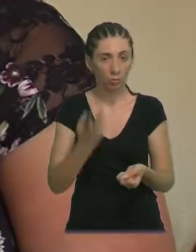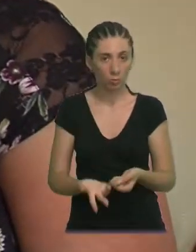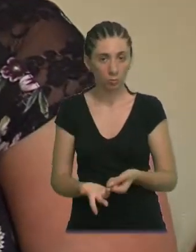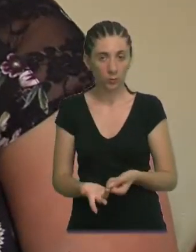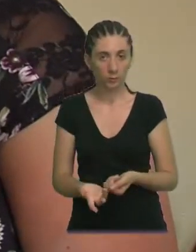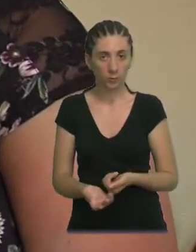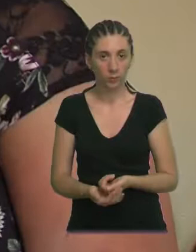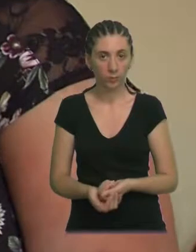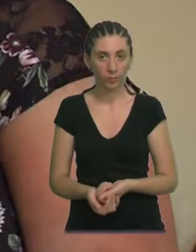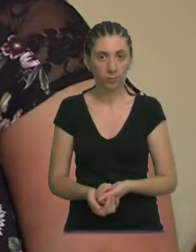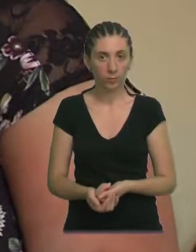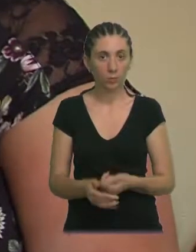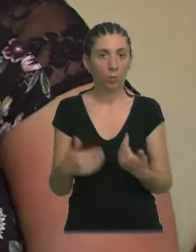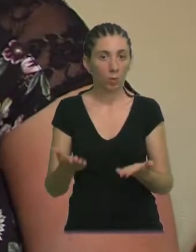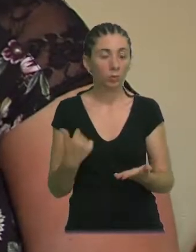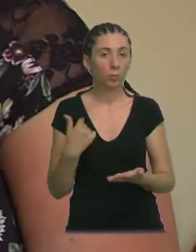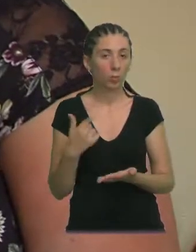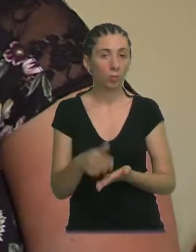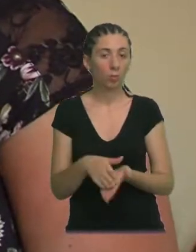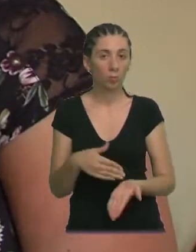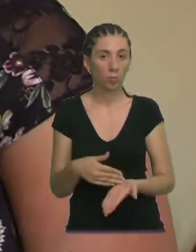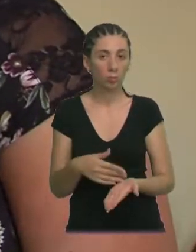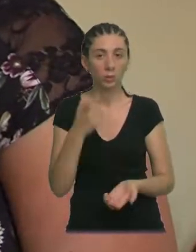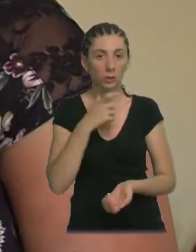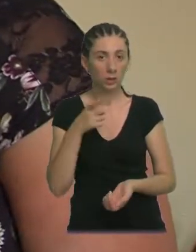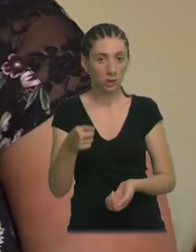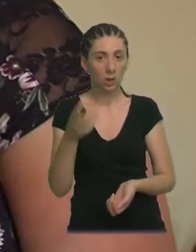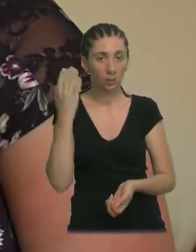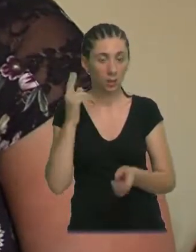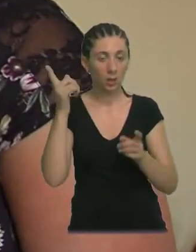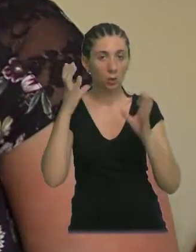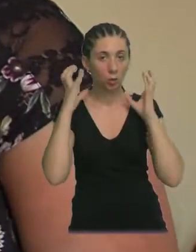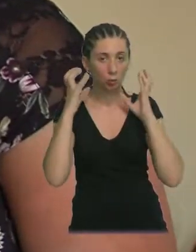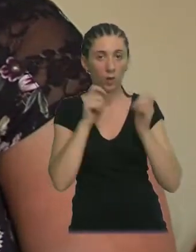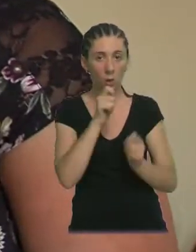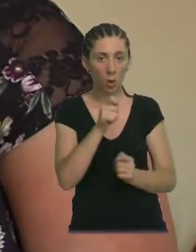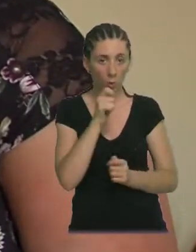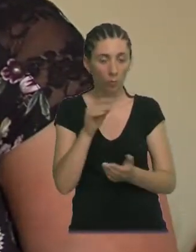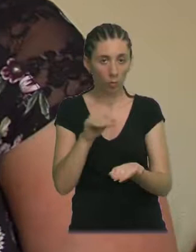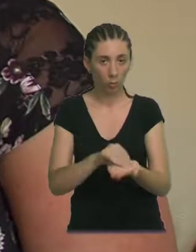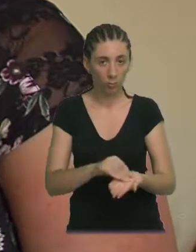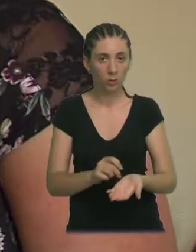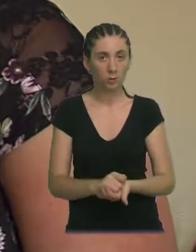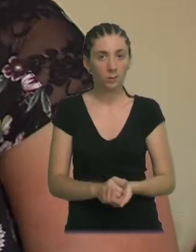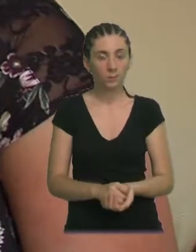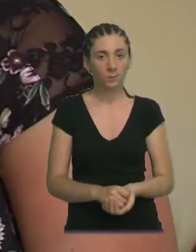razumljivo. I onda smo mi krenuli, starija je već bila u Suvagu kod logopeda